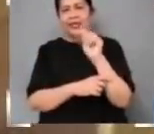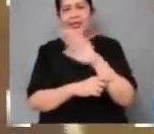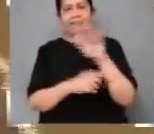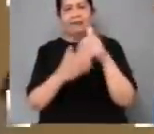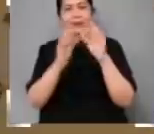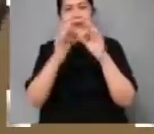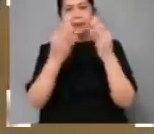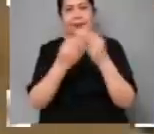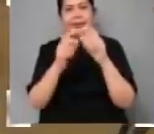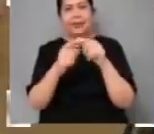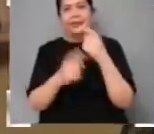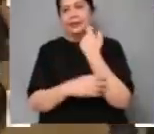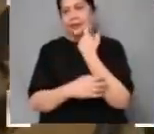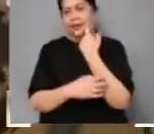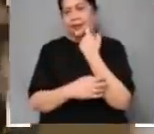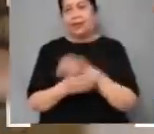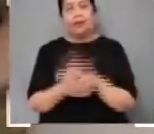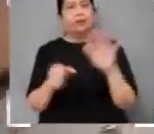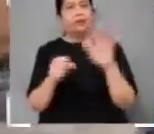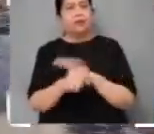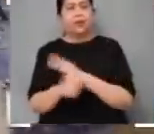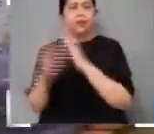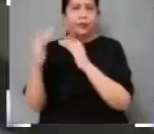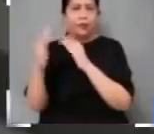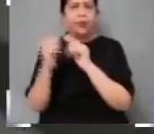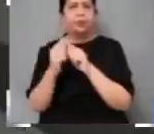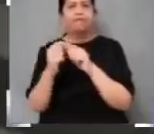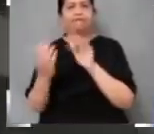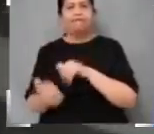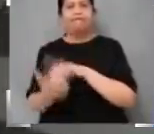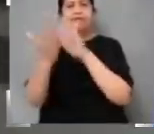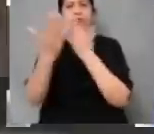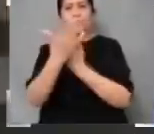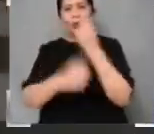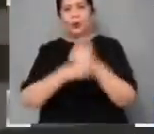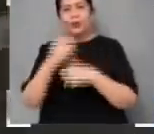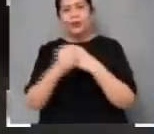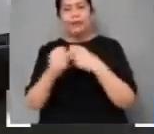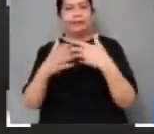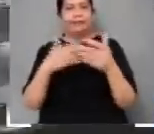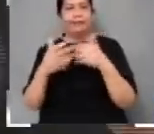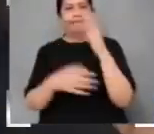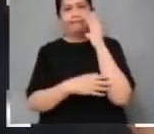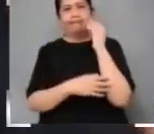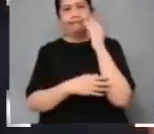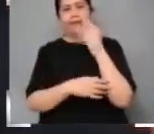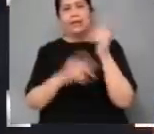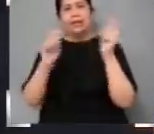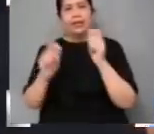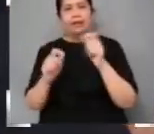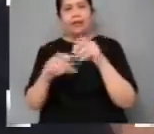kanina. Puno ng pag-asa nilang sasalubungin ng bagong taon kahit padumaan ang bagyong Odette sa Cebu.